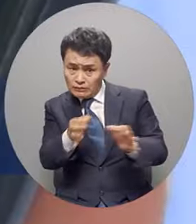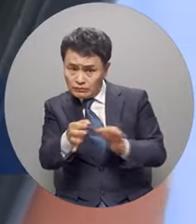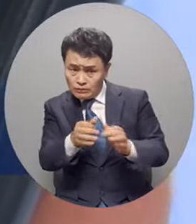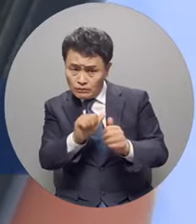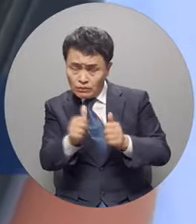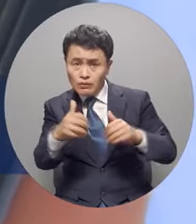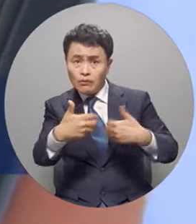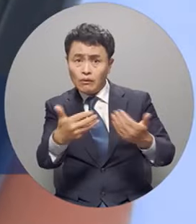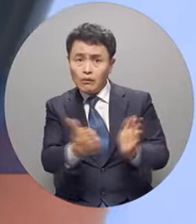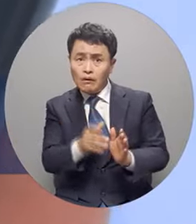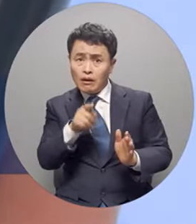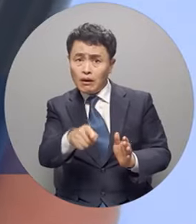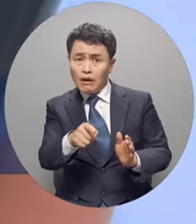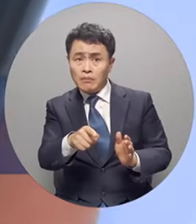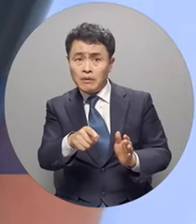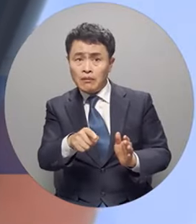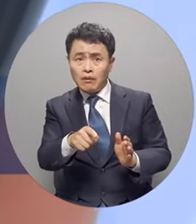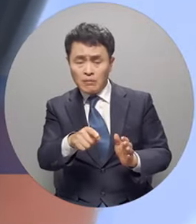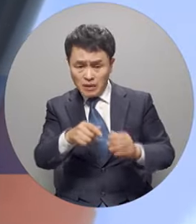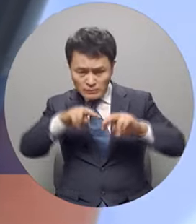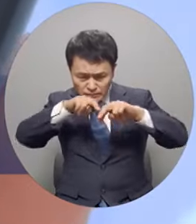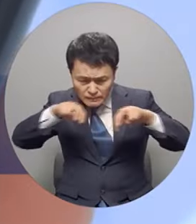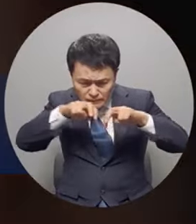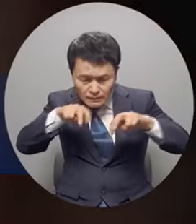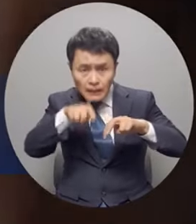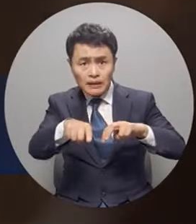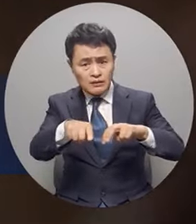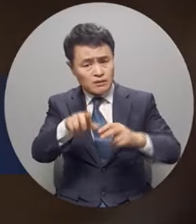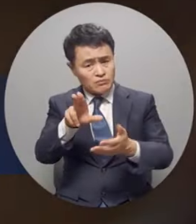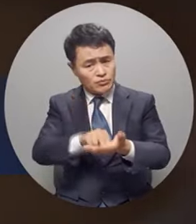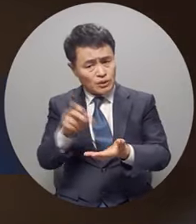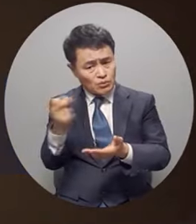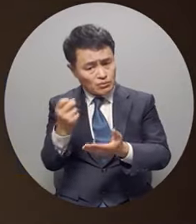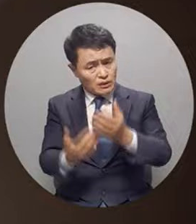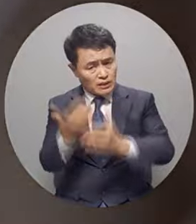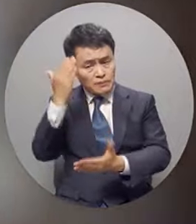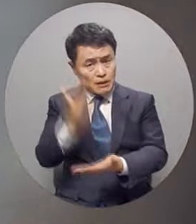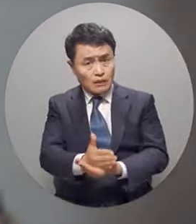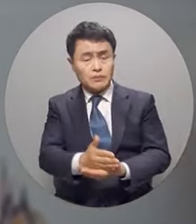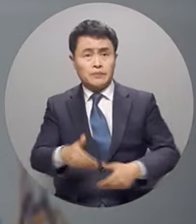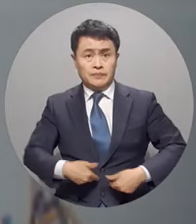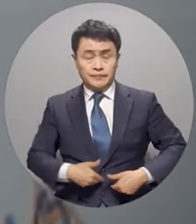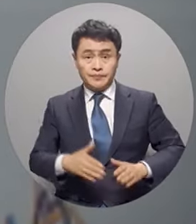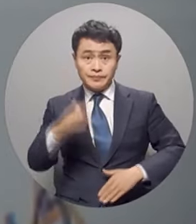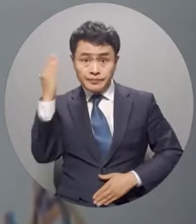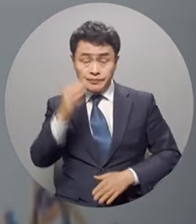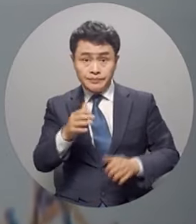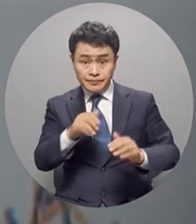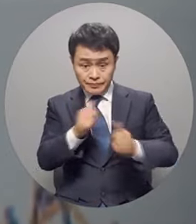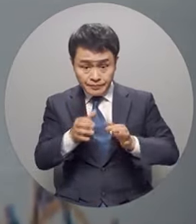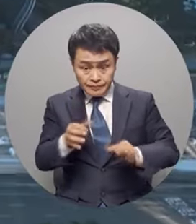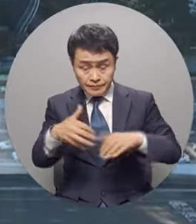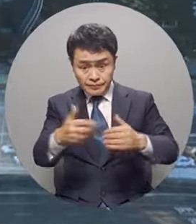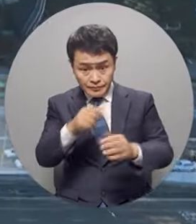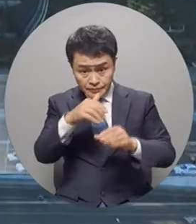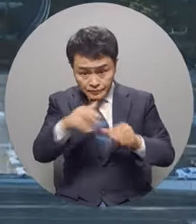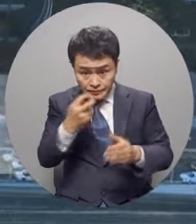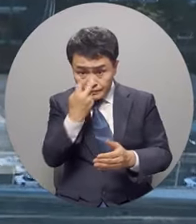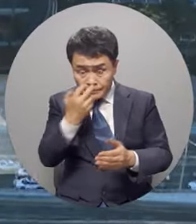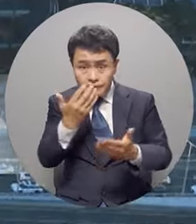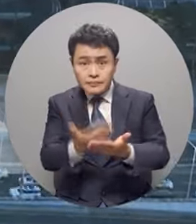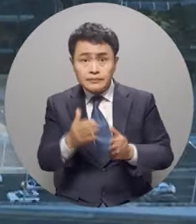제대로 파헤쳐서 앞으로는 그런 사태가 재현되지 않도록 한국거래소가 계좌 분석에 착수한데 이어